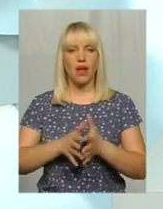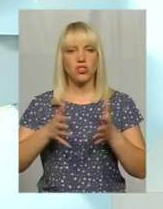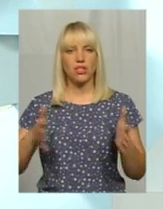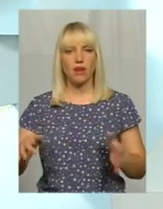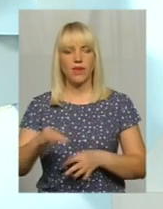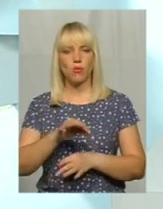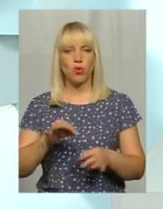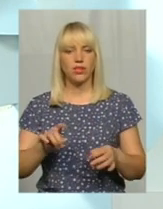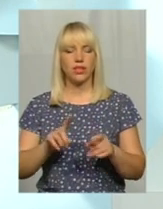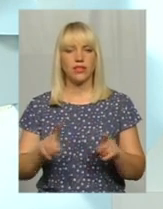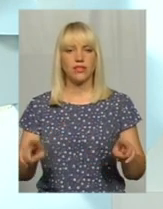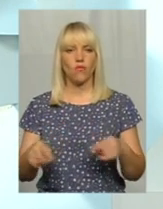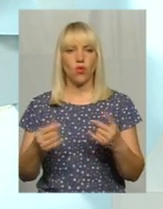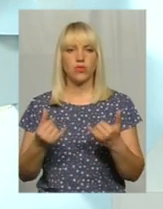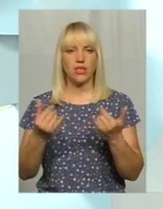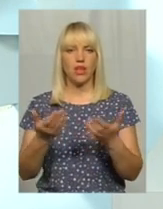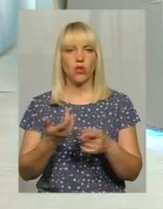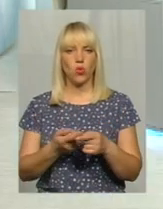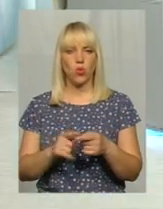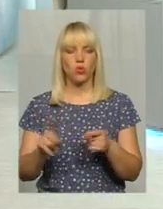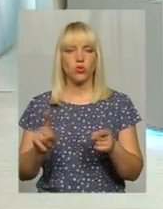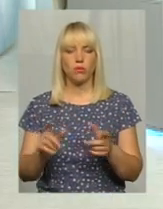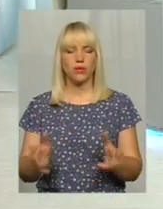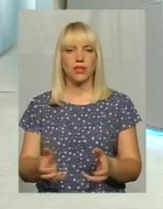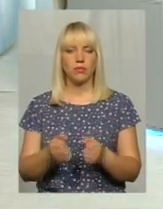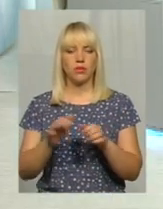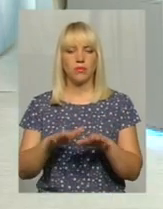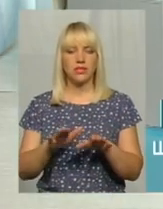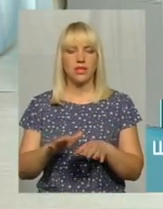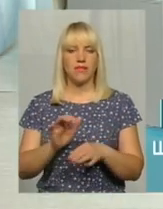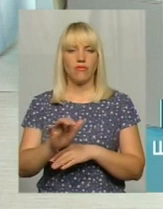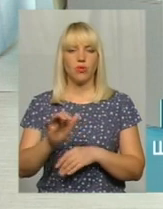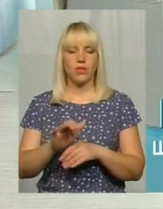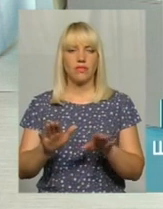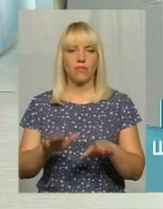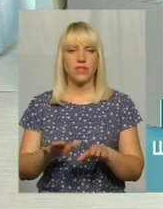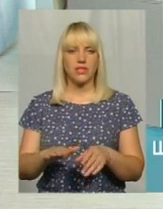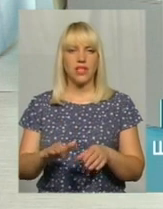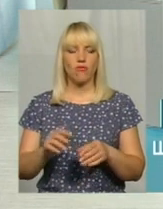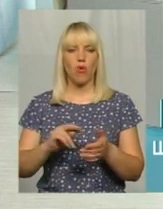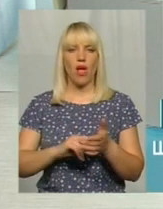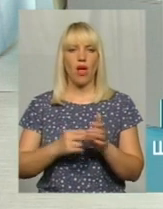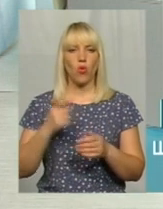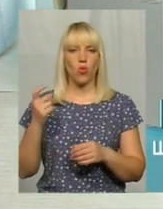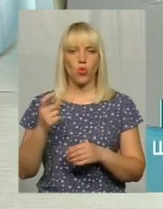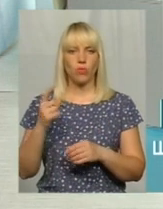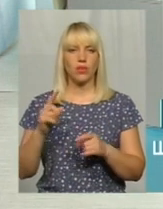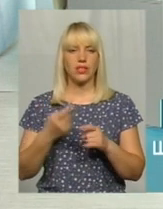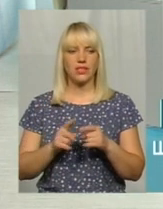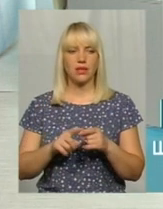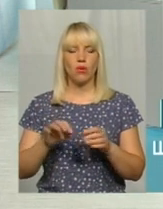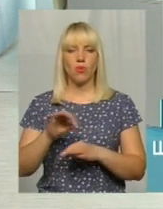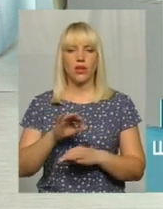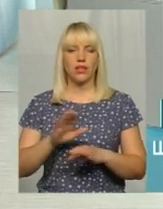якраз і створюються для того, аби підтримати місцеве виробництво, місцеву економіку. І тому наш проект не є